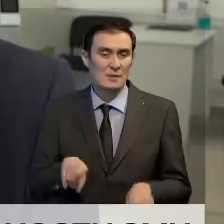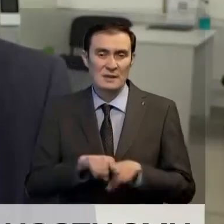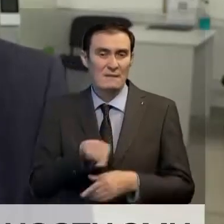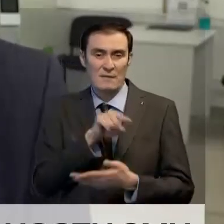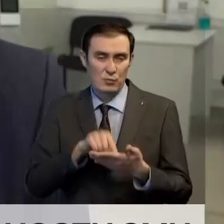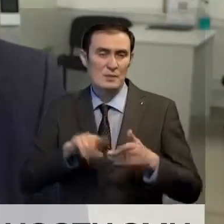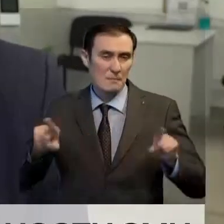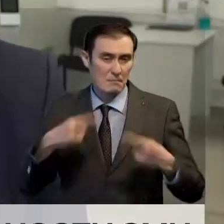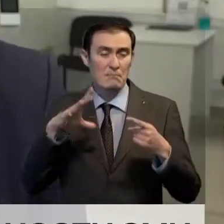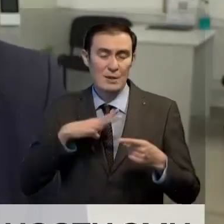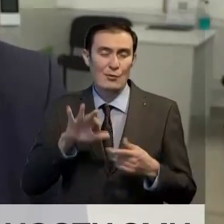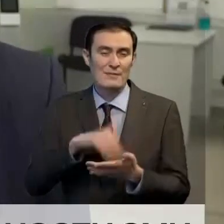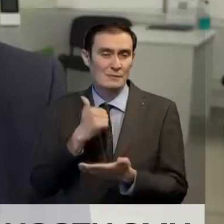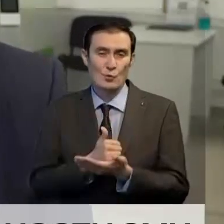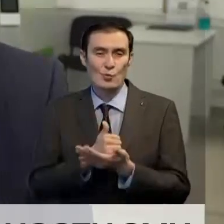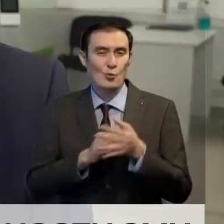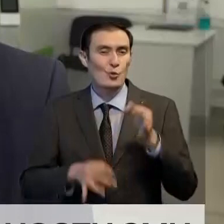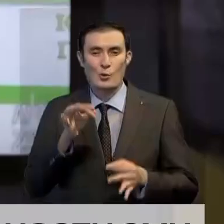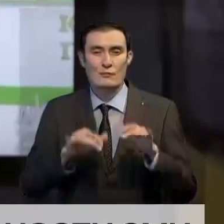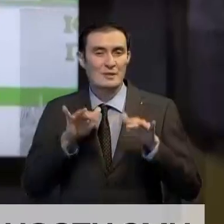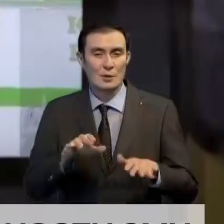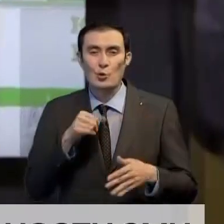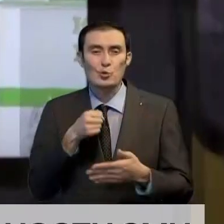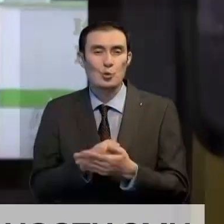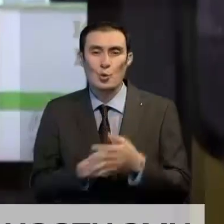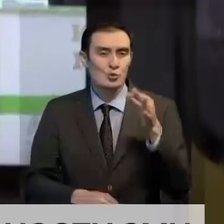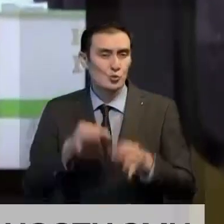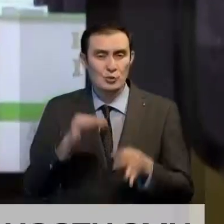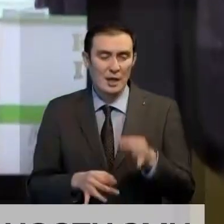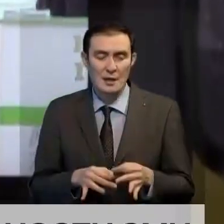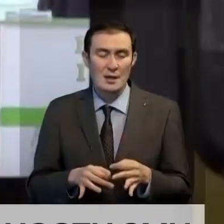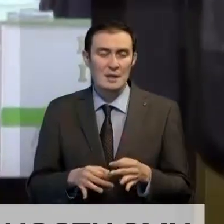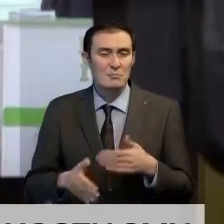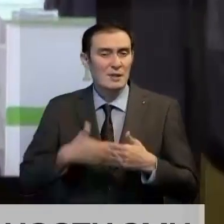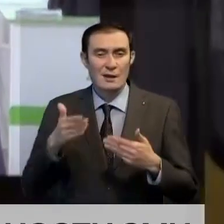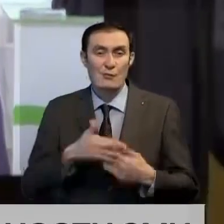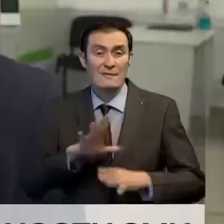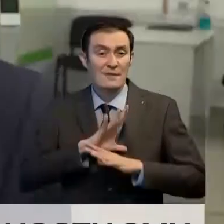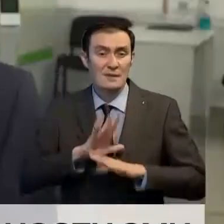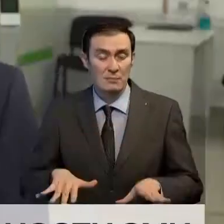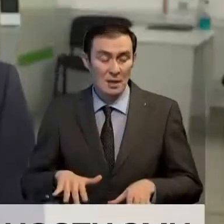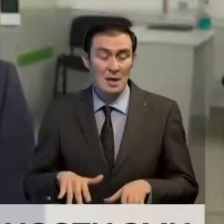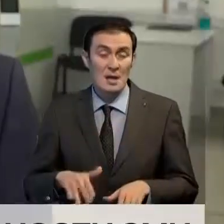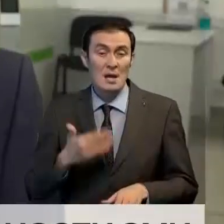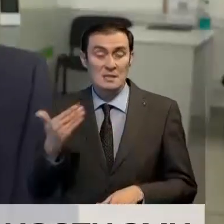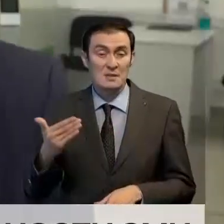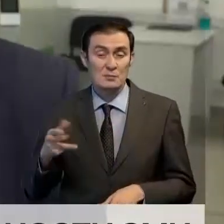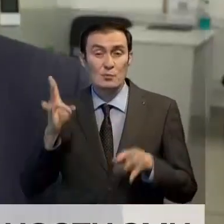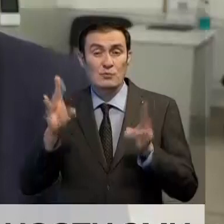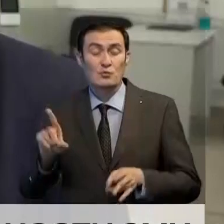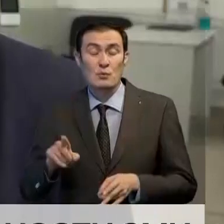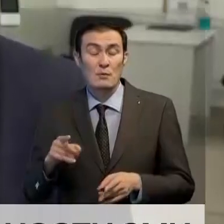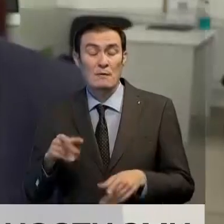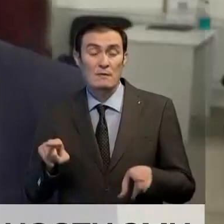вопросы поднимались, но в основном уголовные дела до судов, до обвинительных приговоров не доходили. Позиция потерпевших полагает,